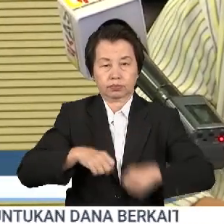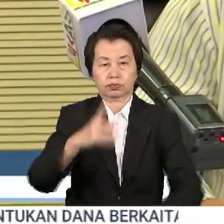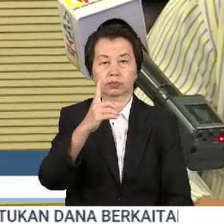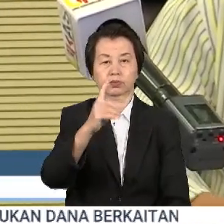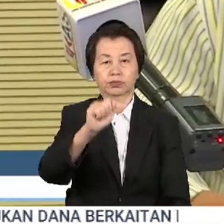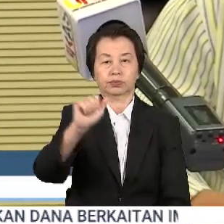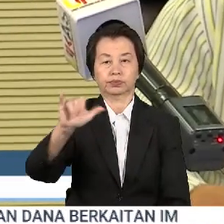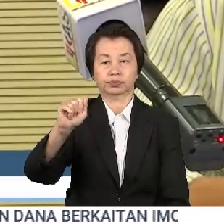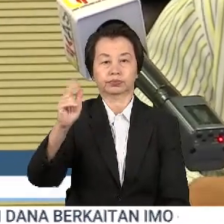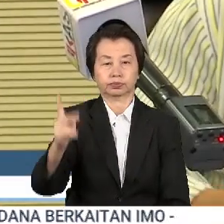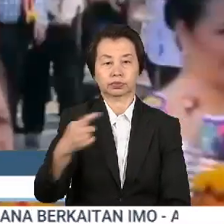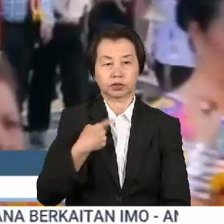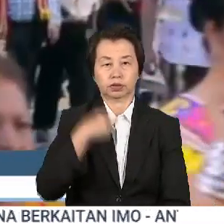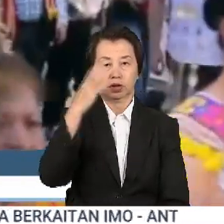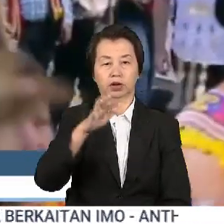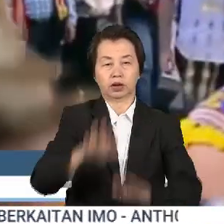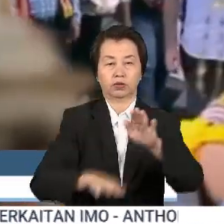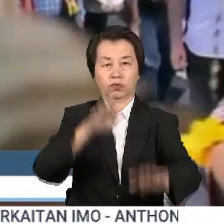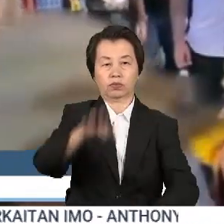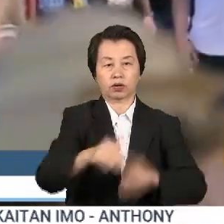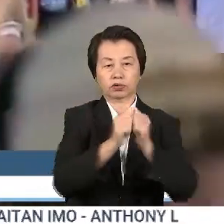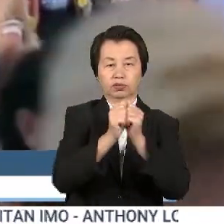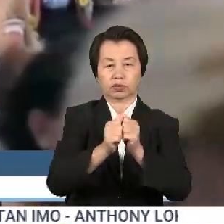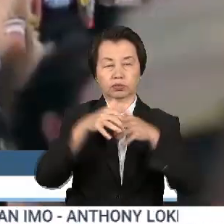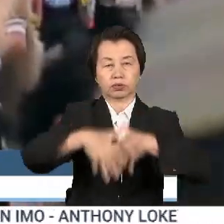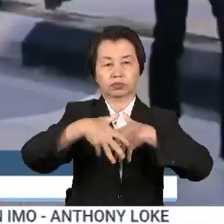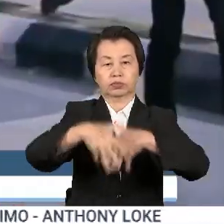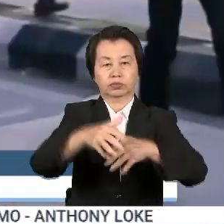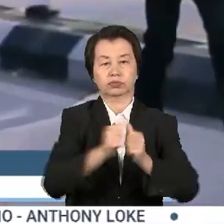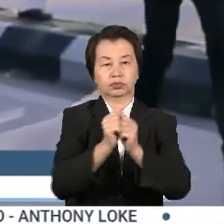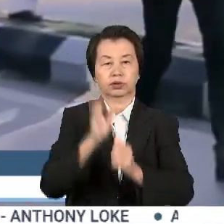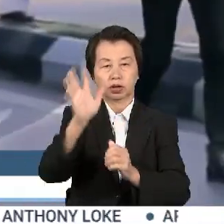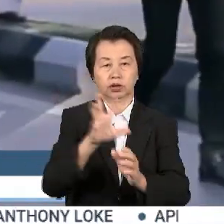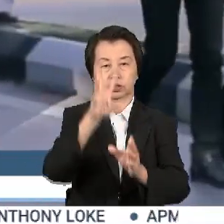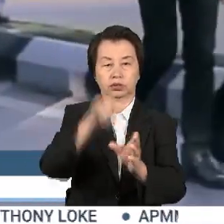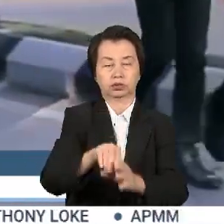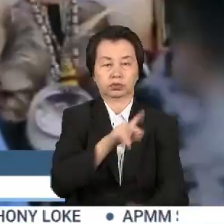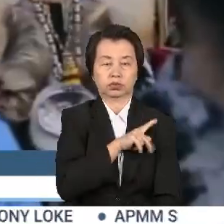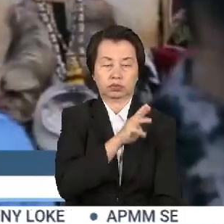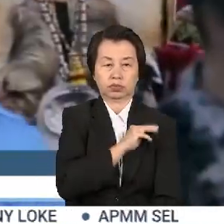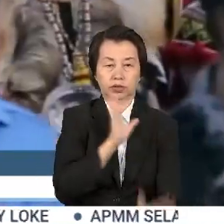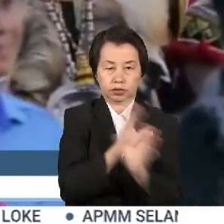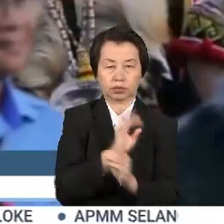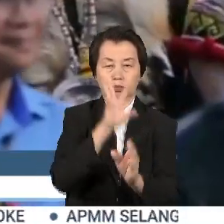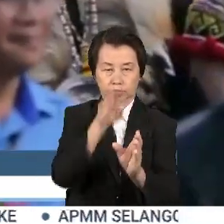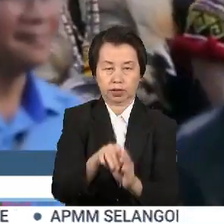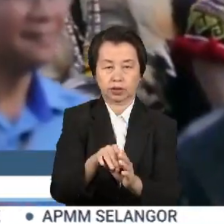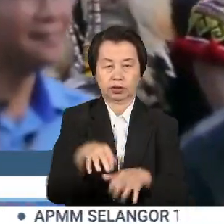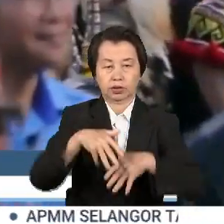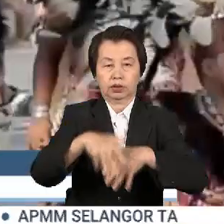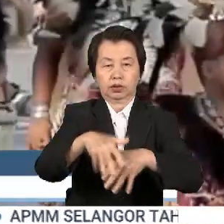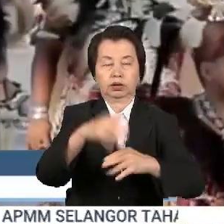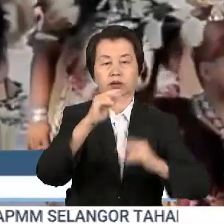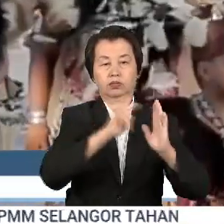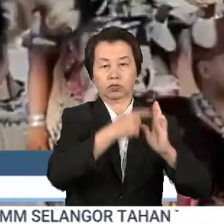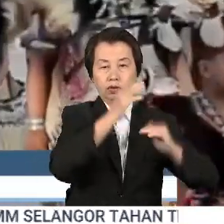But we will all walk together. Perarakan itu akan disertai Premier Sarawak Dato' Petinggi Tan Sri Abang Johari Tun Openg yang bermula di